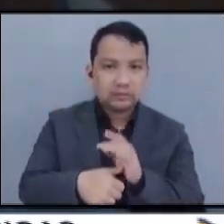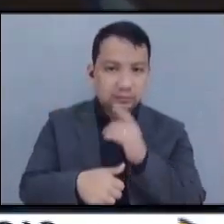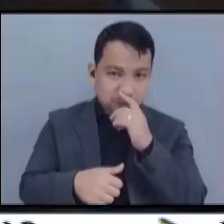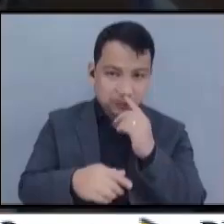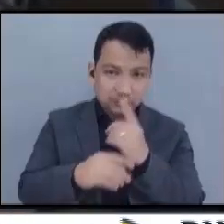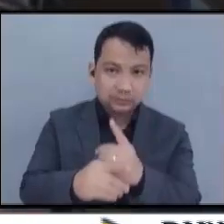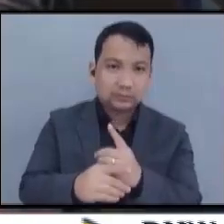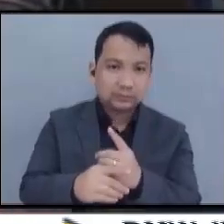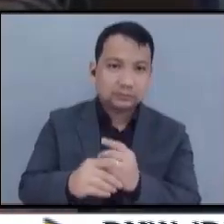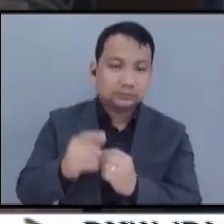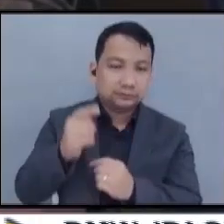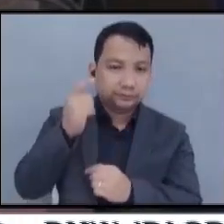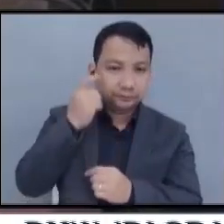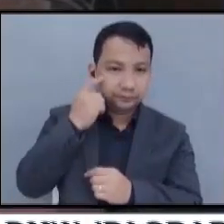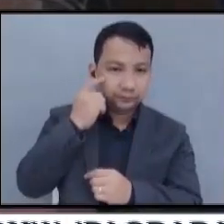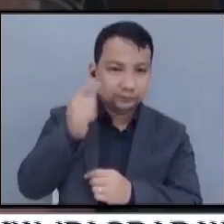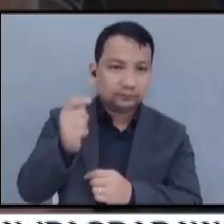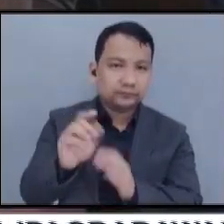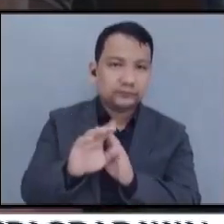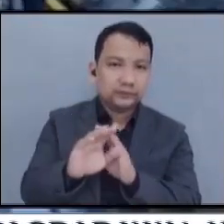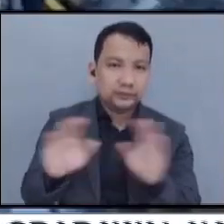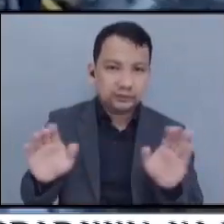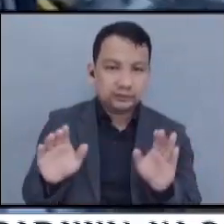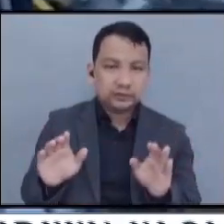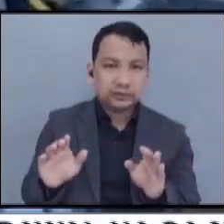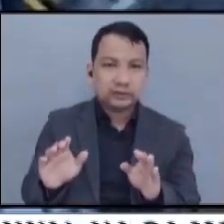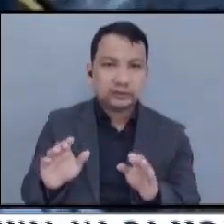shoro na hindi tayo nag-i-inspire